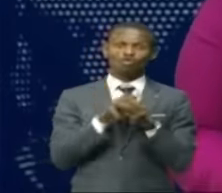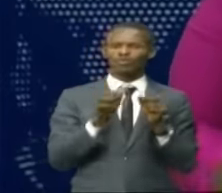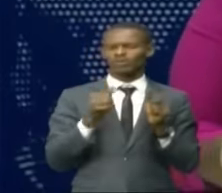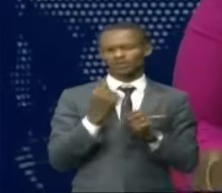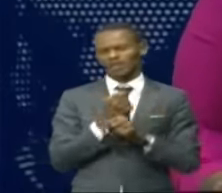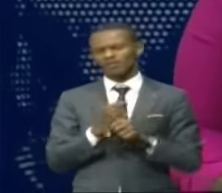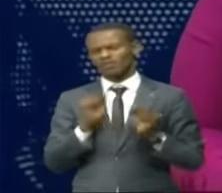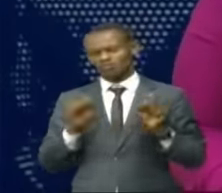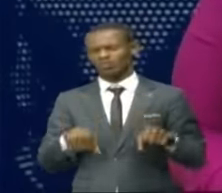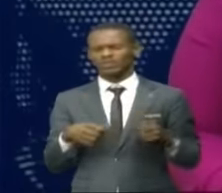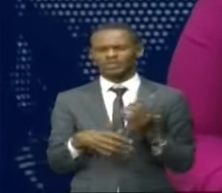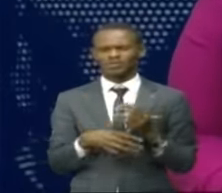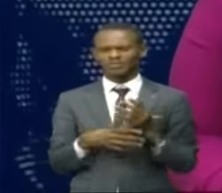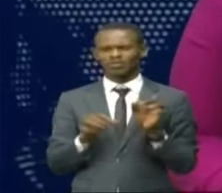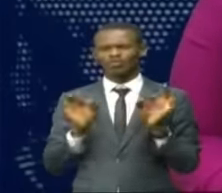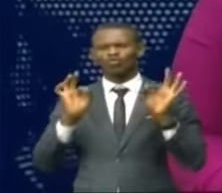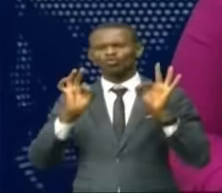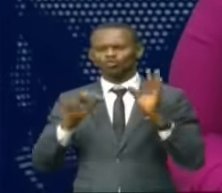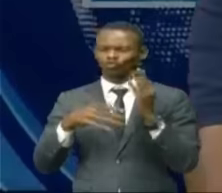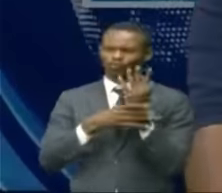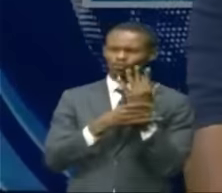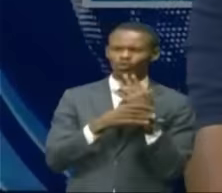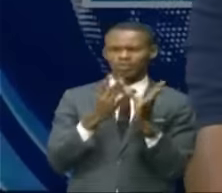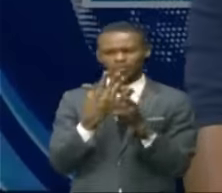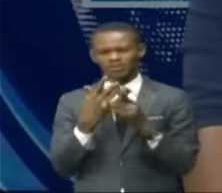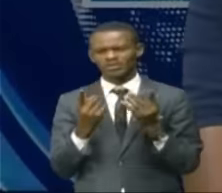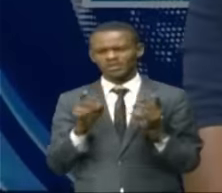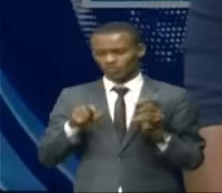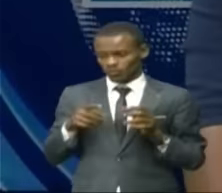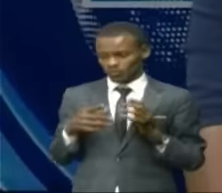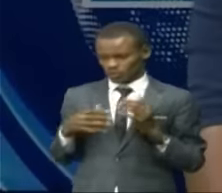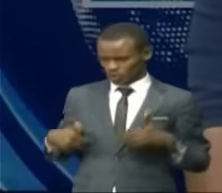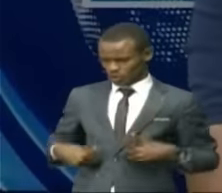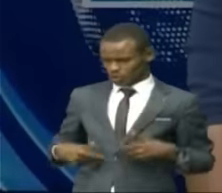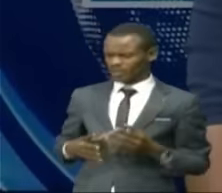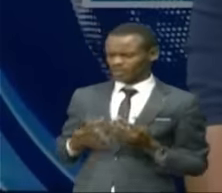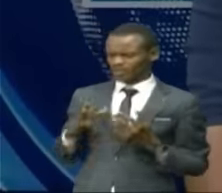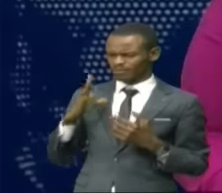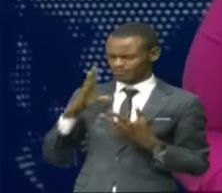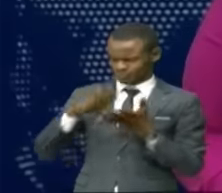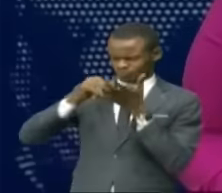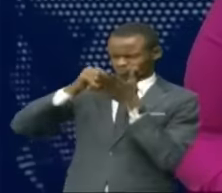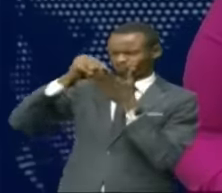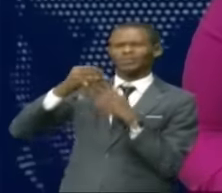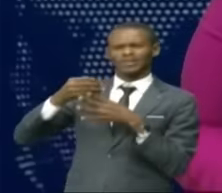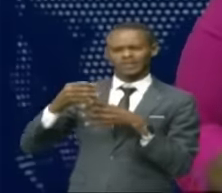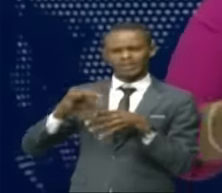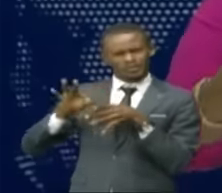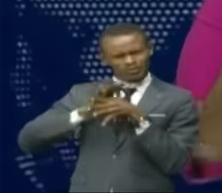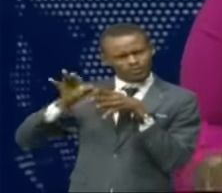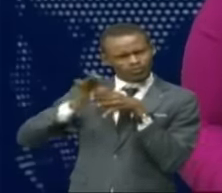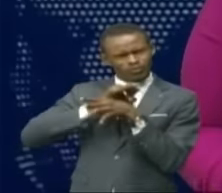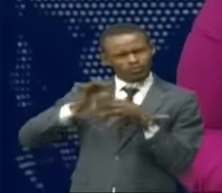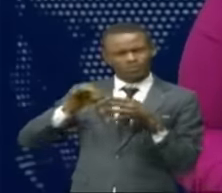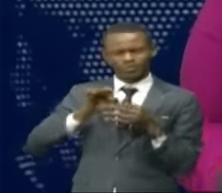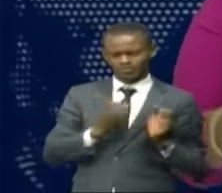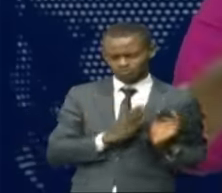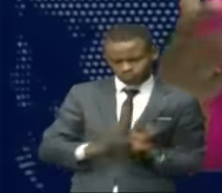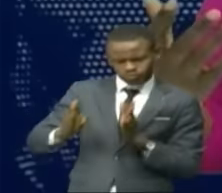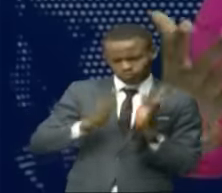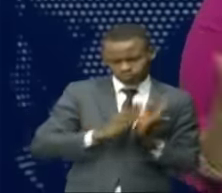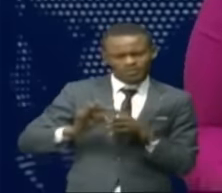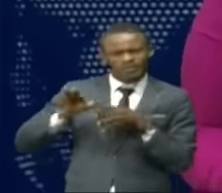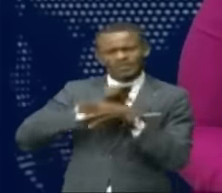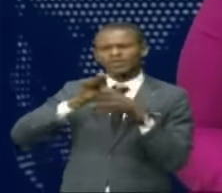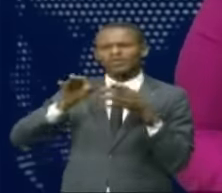de nouveaux métiers qui font que les jeunes s'informent. Il faut qu'ils se forment, qu'ils se préparent et qu'ils cherchent l'information,